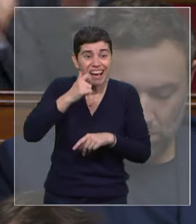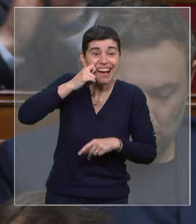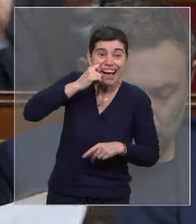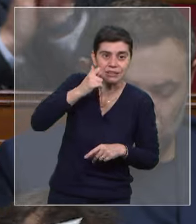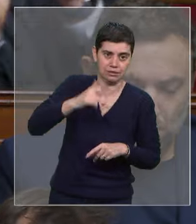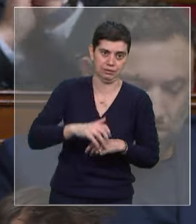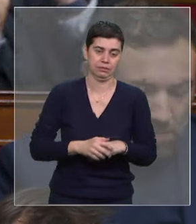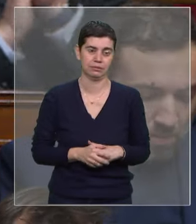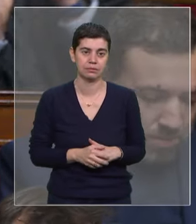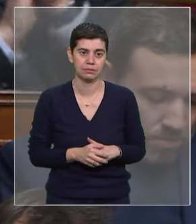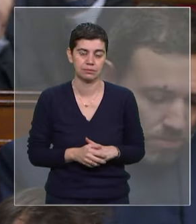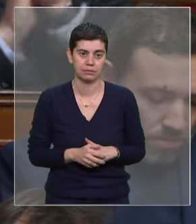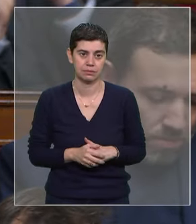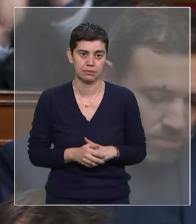nationale.